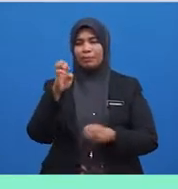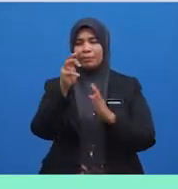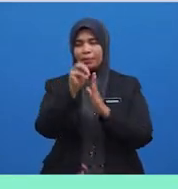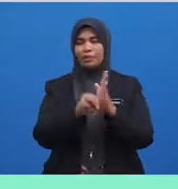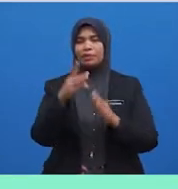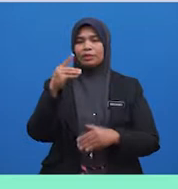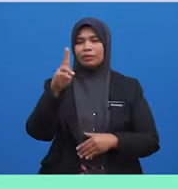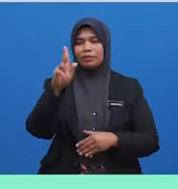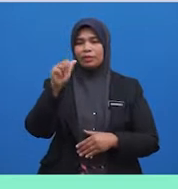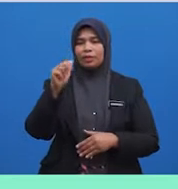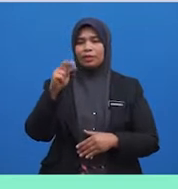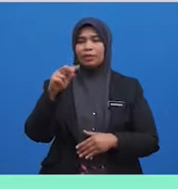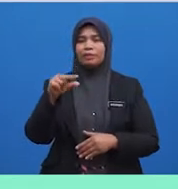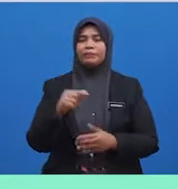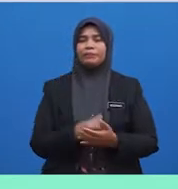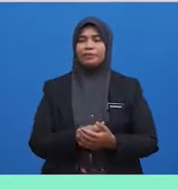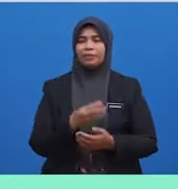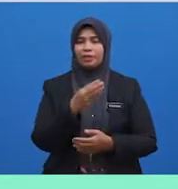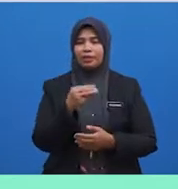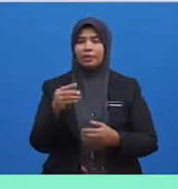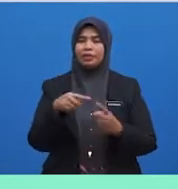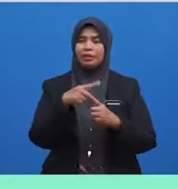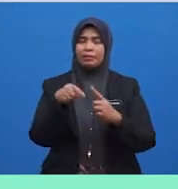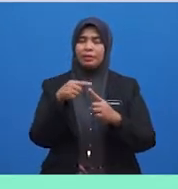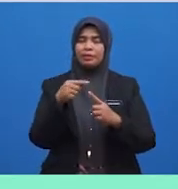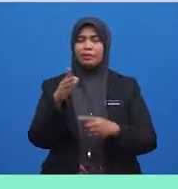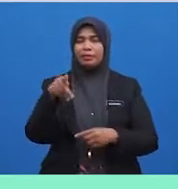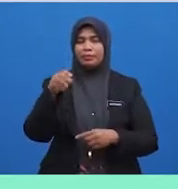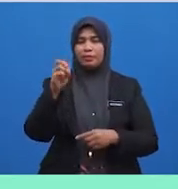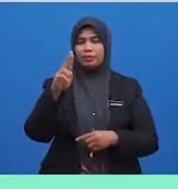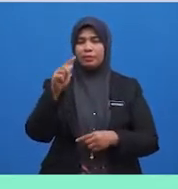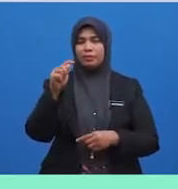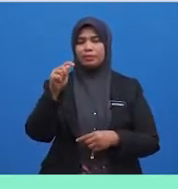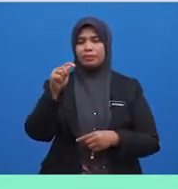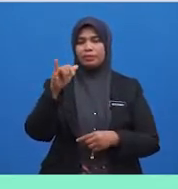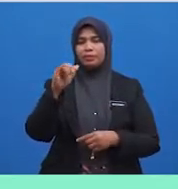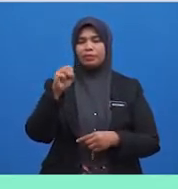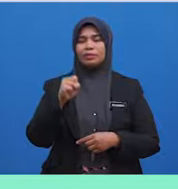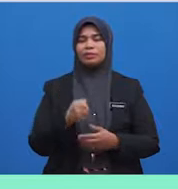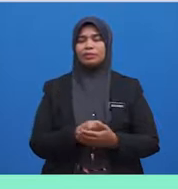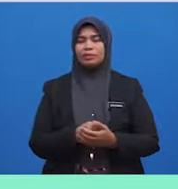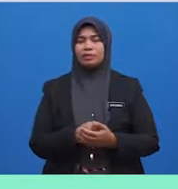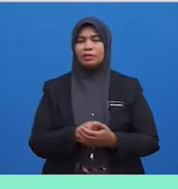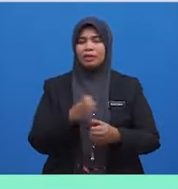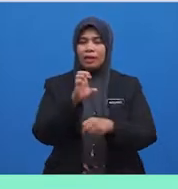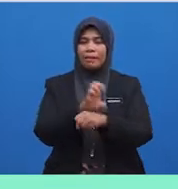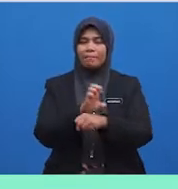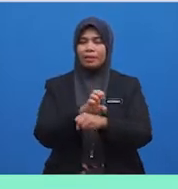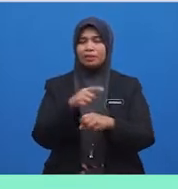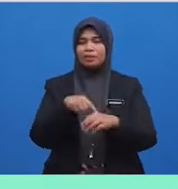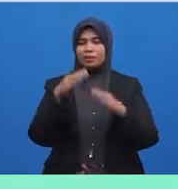melampan. Mengikut rekod Portugis pula, pada abad ke-16, emas dihasilkan di negeri